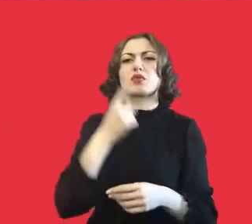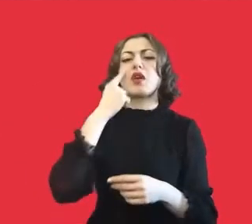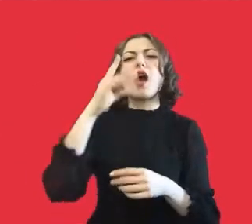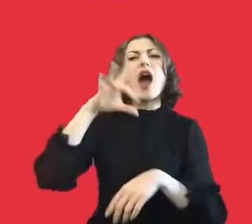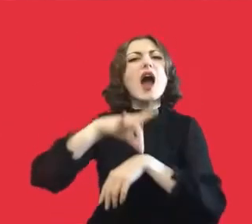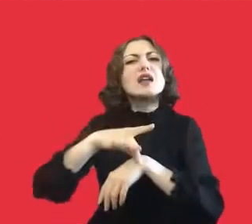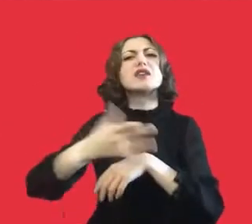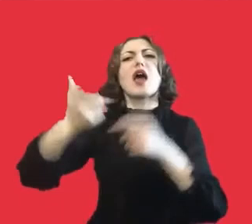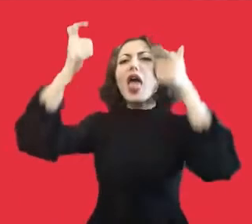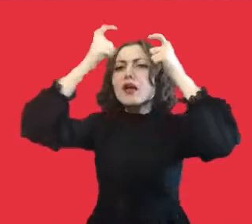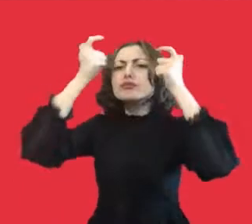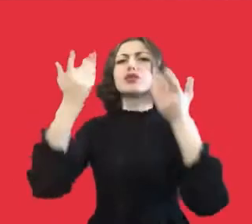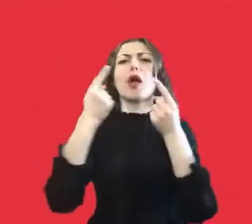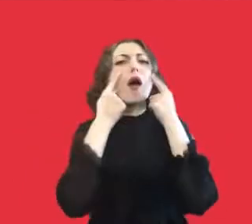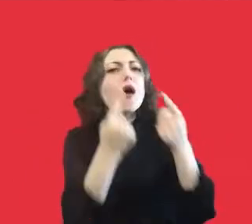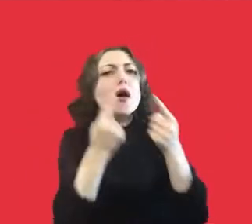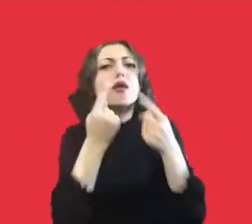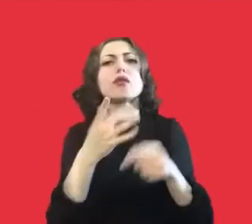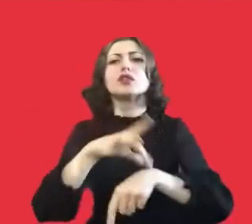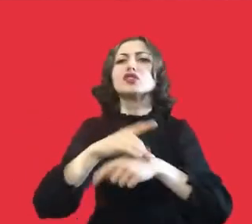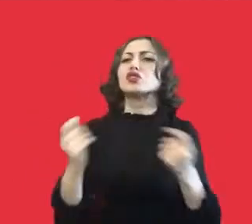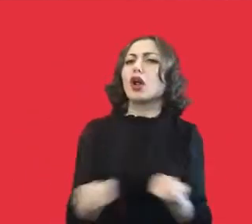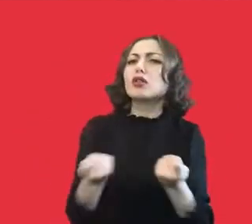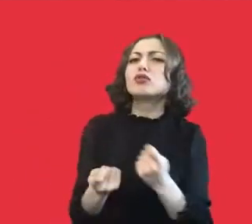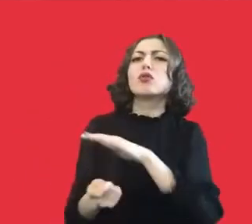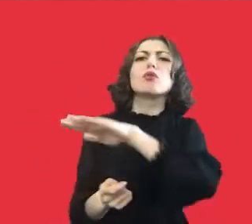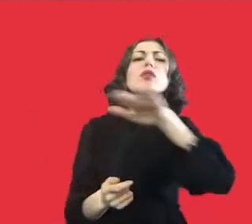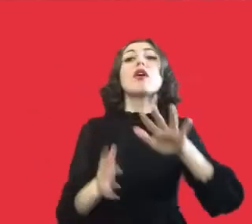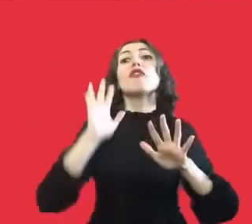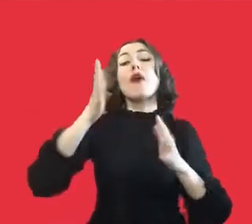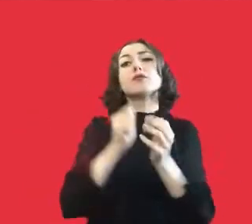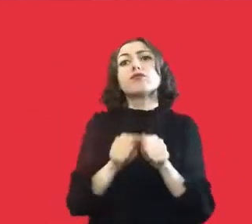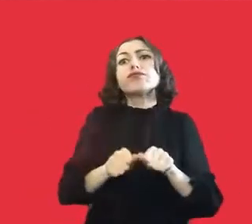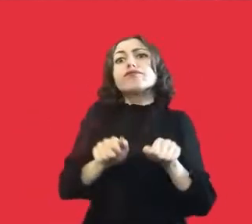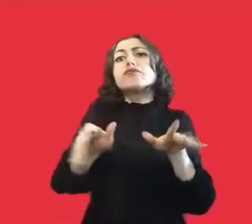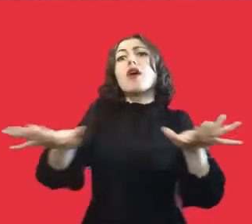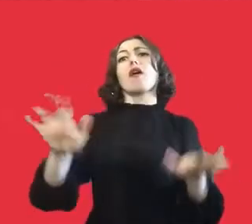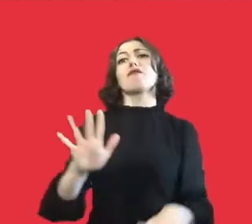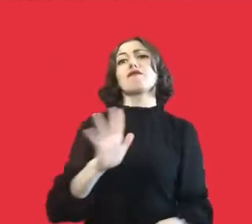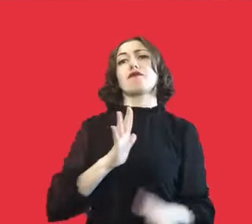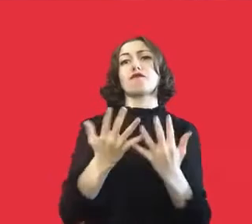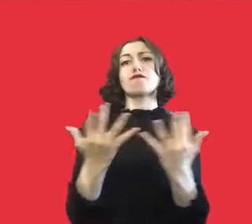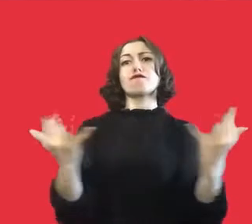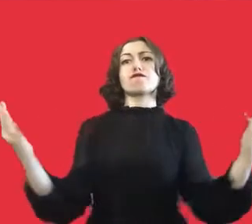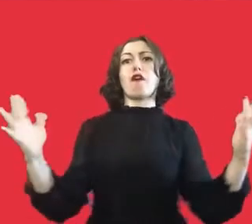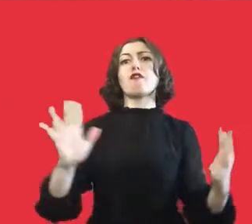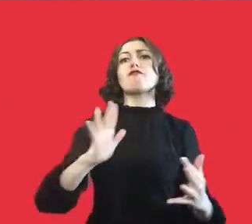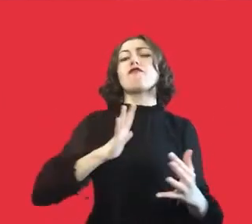yapan sağlık çalışanlarına kadar aslında çok geniş bir yelpazede bu gönüllülük